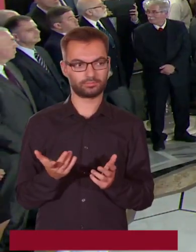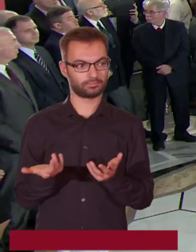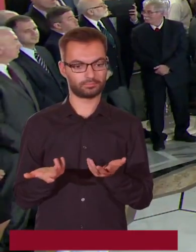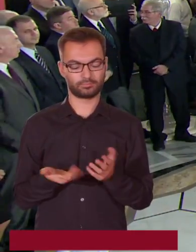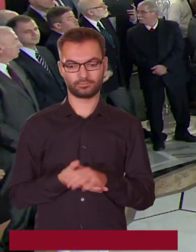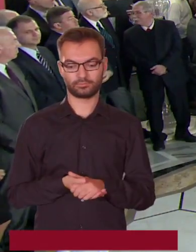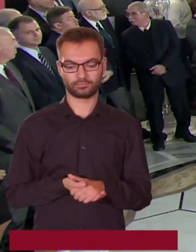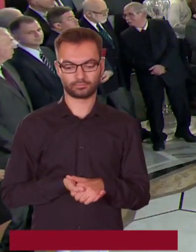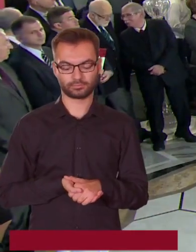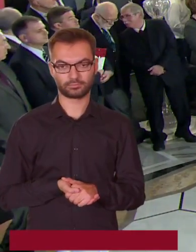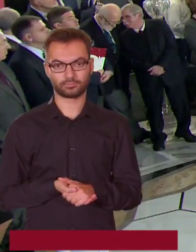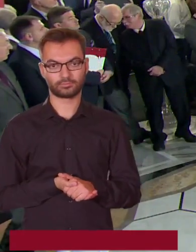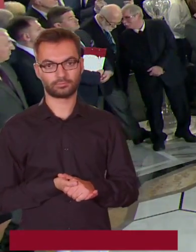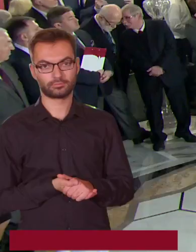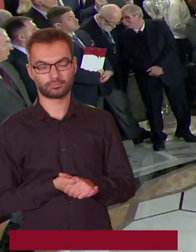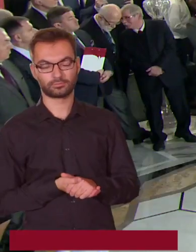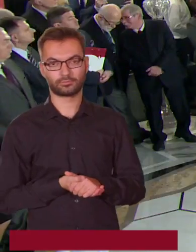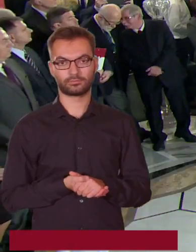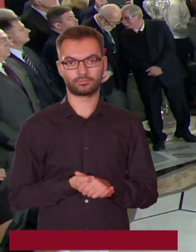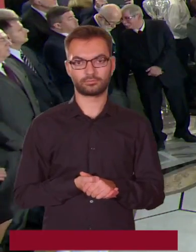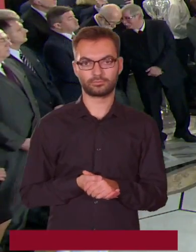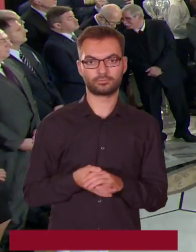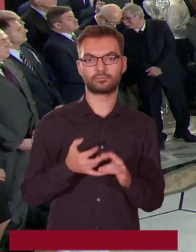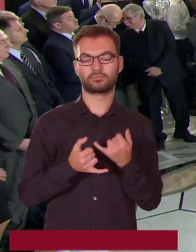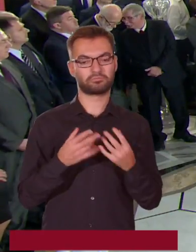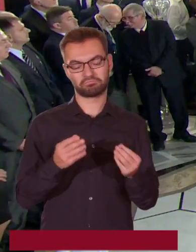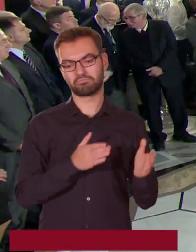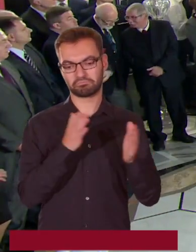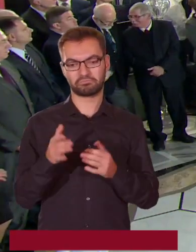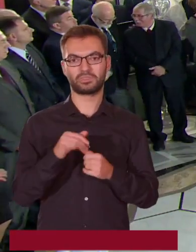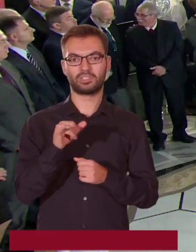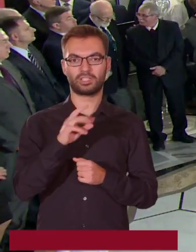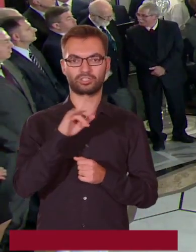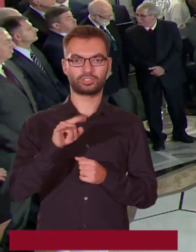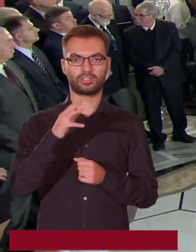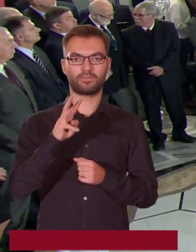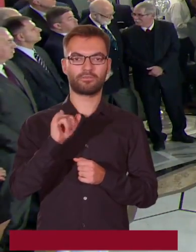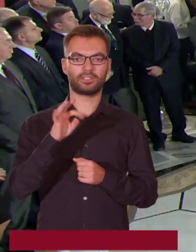To w takiej sytuacji poproszę pana Jerzego Witolda Jachnika.